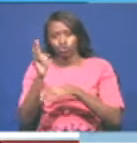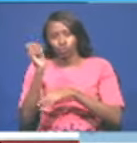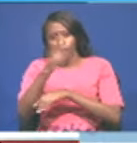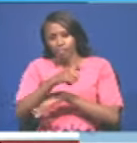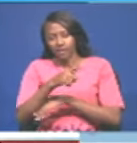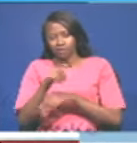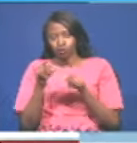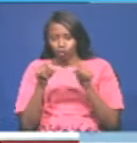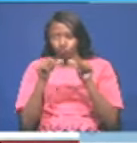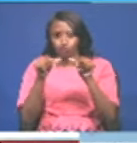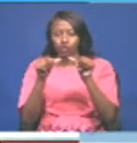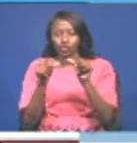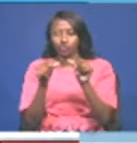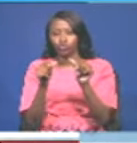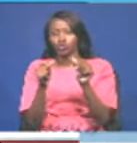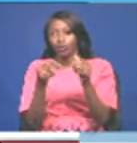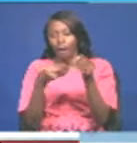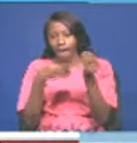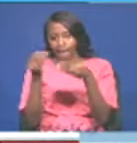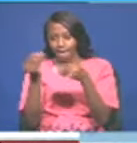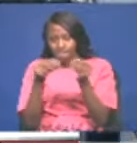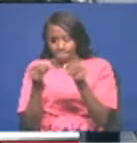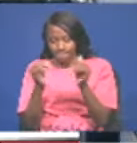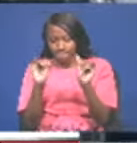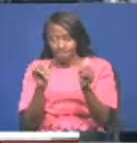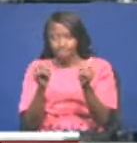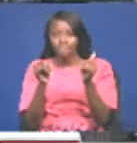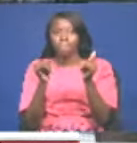hapa ni mkusanyiko wetu wa taarifa za biashara.